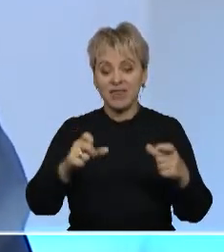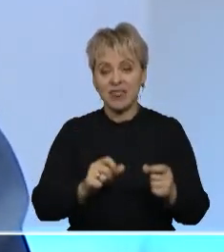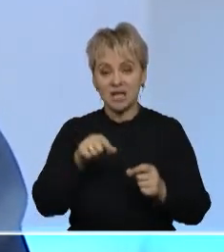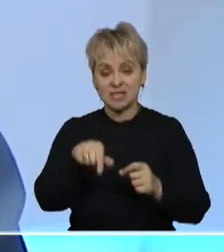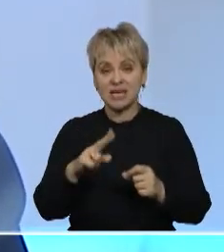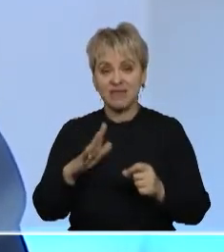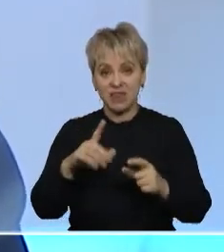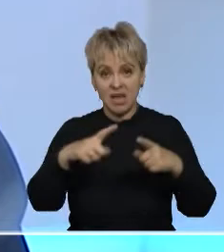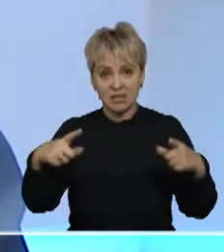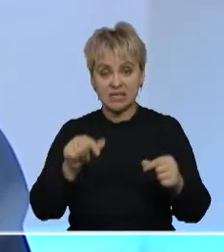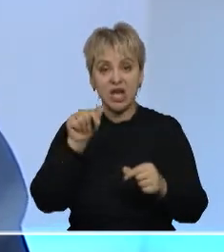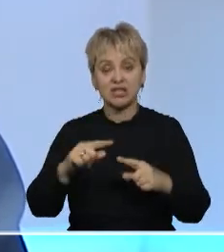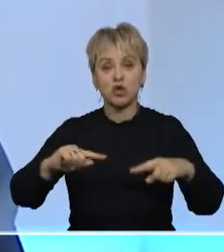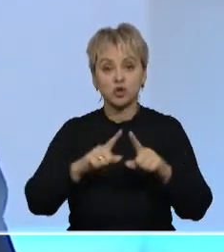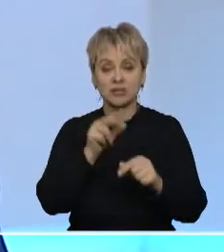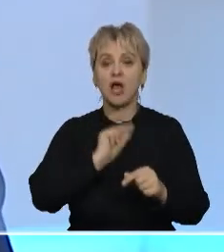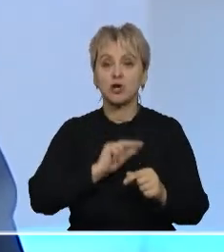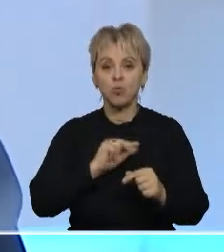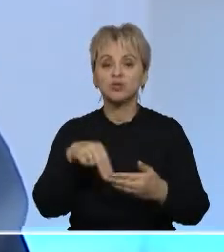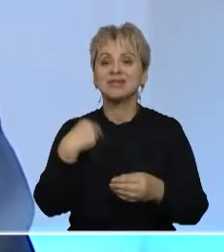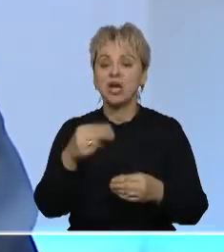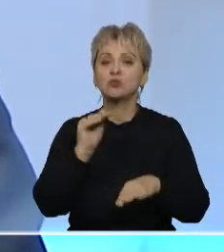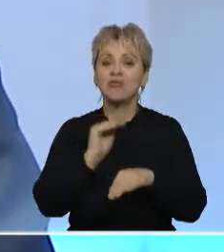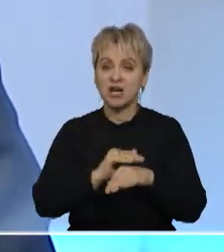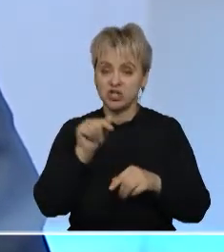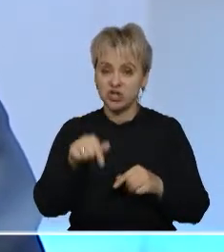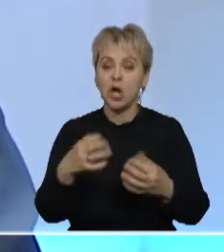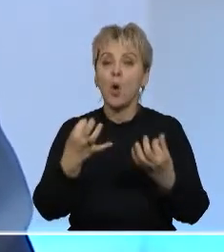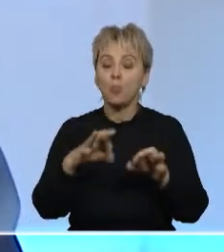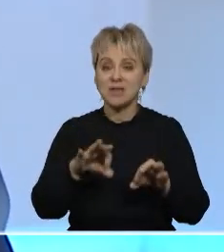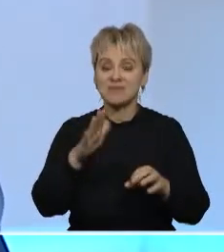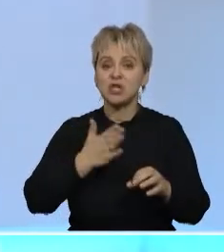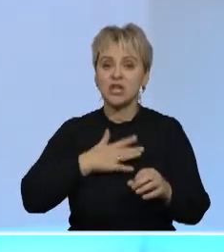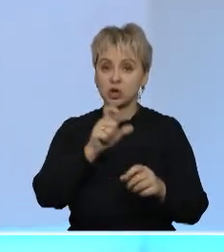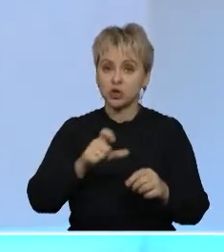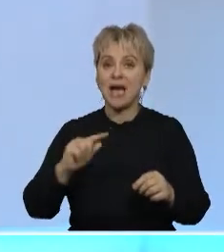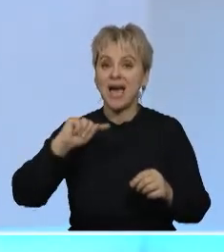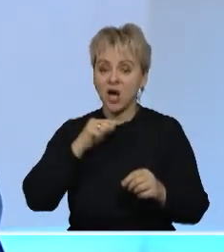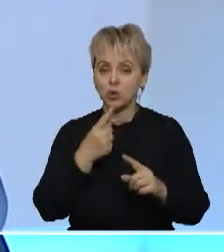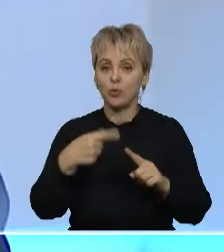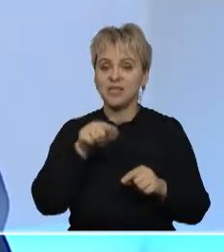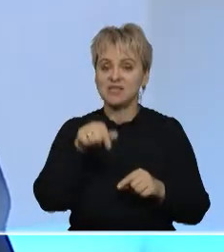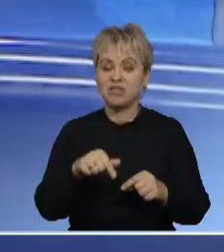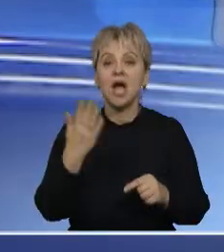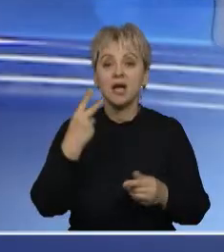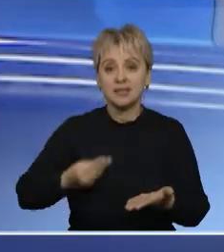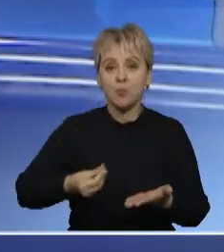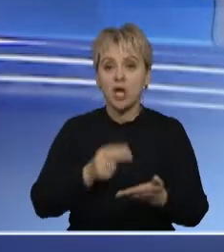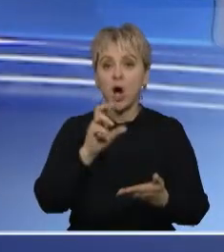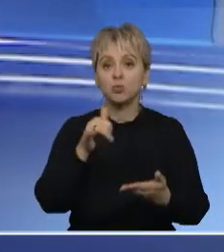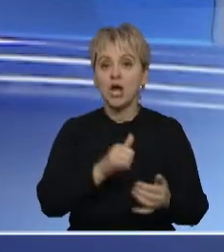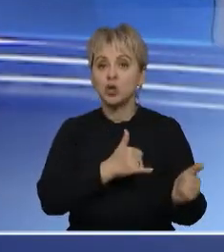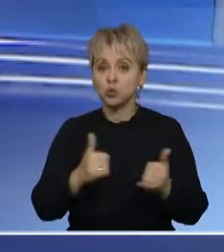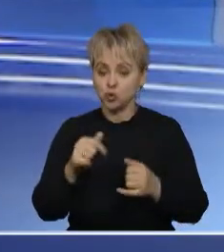есть данная технология работает и дает фактически, позволяет нашим гражданам сэкономить вот при оплате коммунальных услуг. При